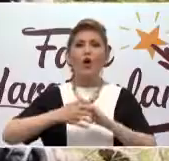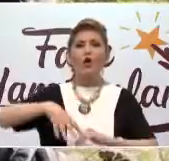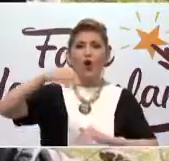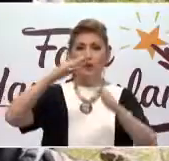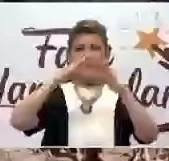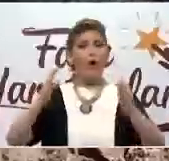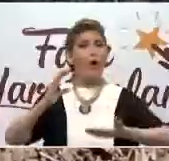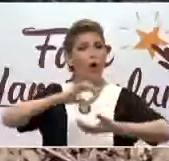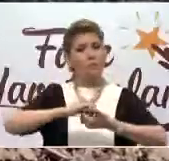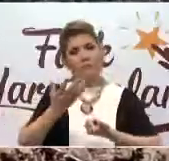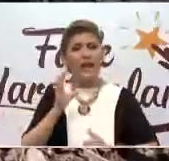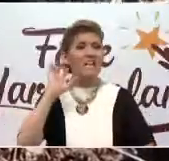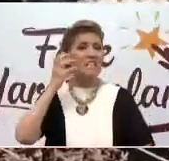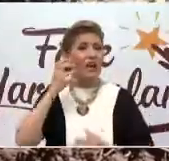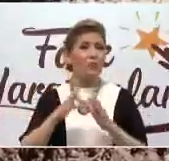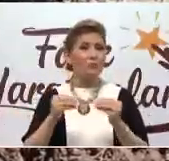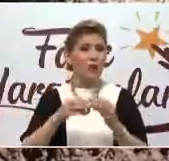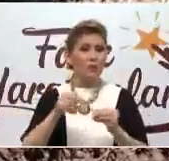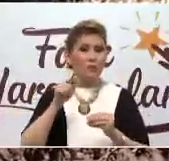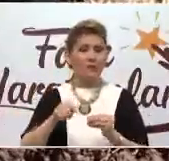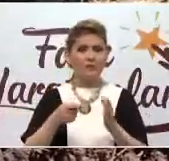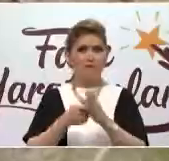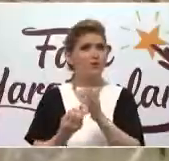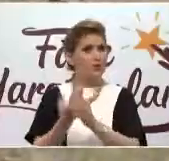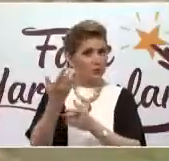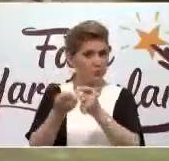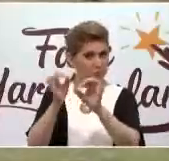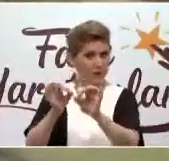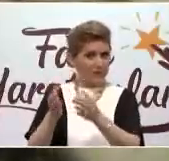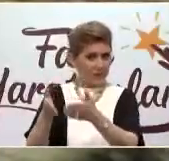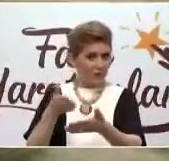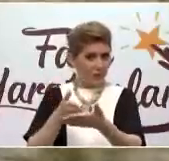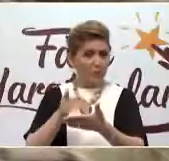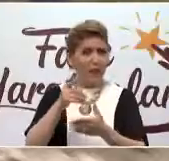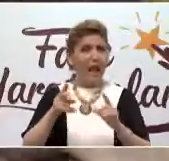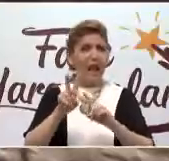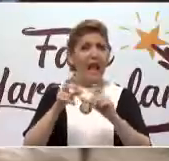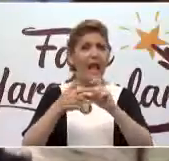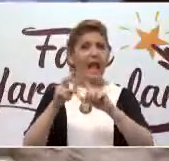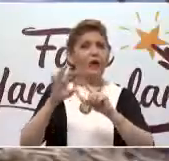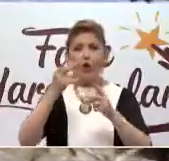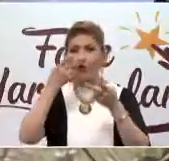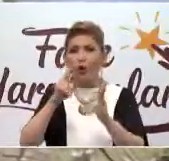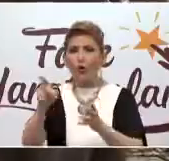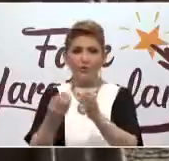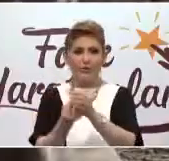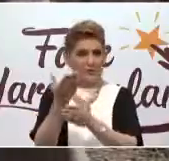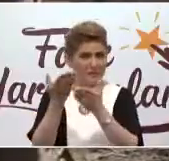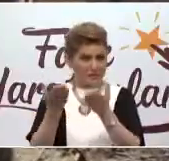altında örgütlenerek örneğin Sakarya Pamukova'da bir ekoköyü kurma girişimi başlattı. Orada bir ekoköyümüz var ve şu günlerde de